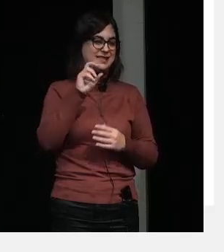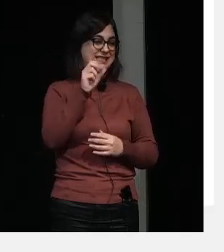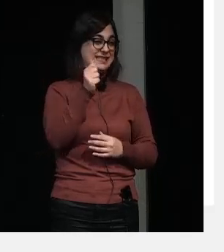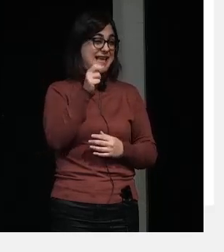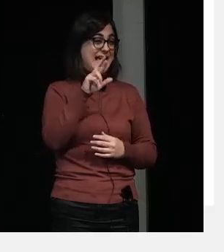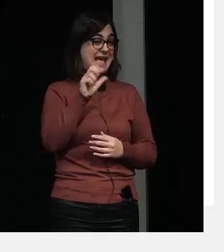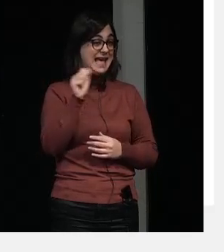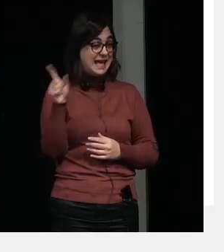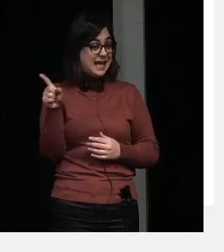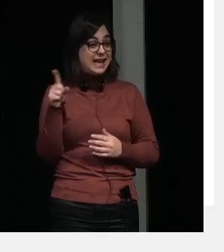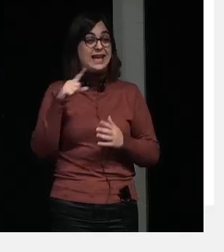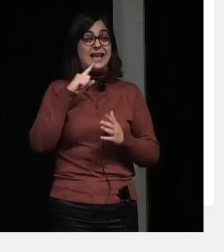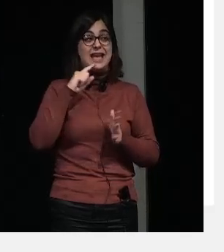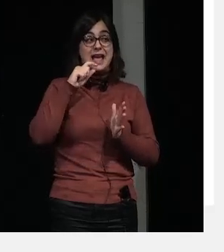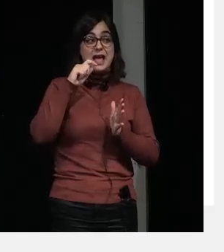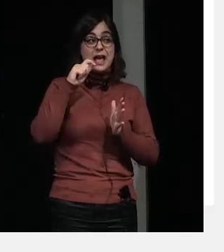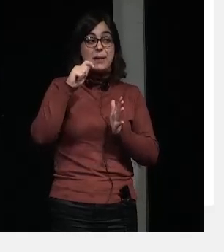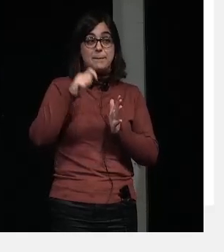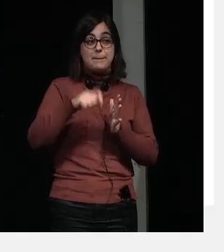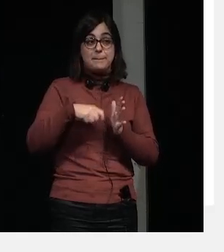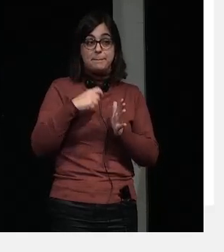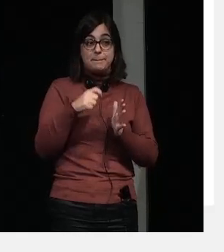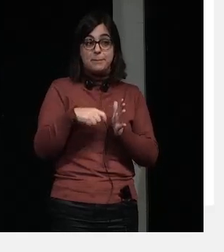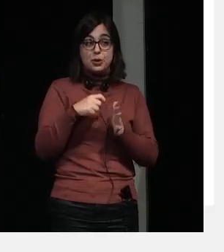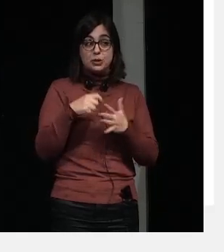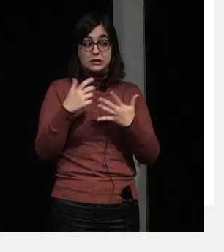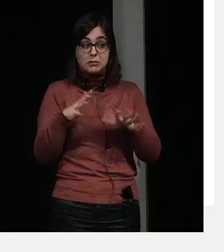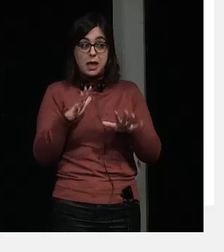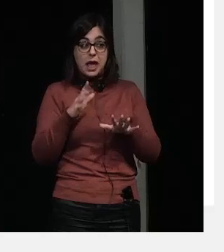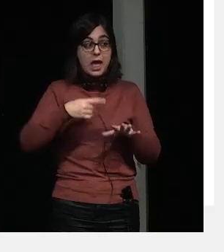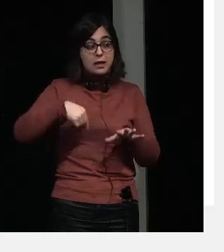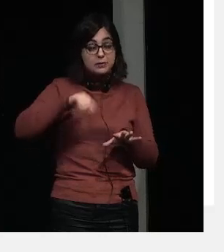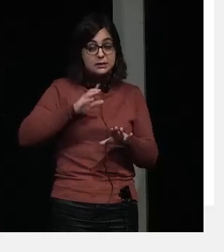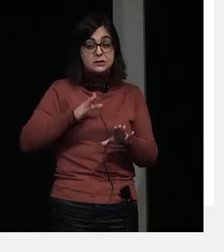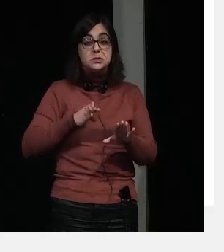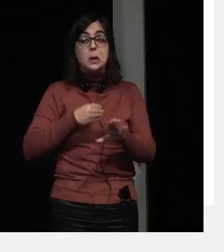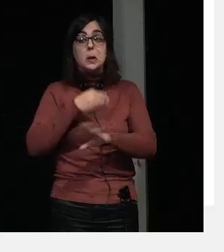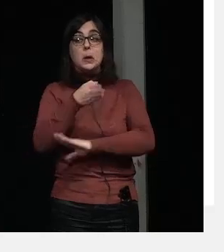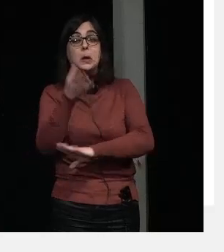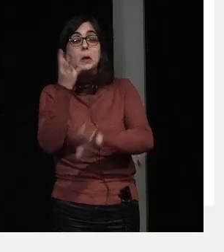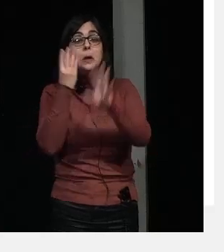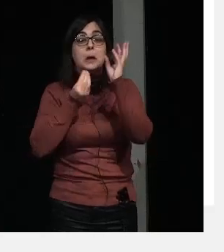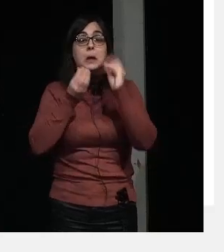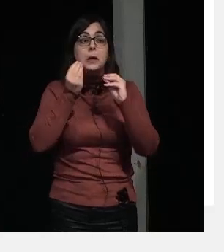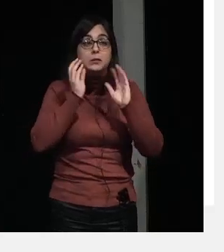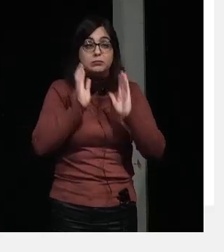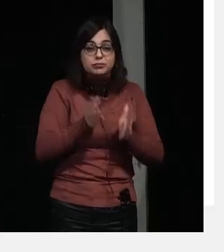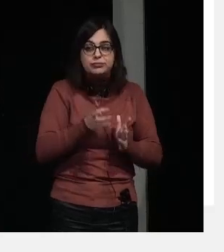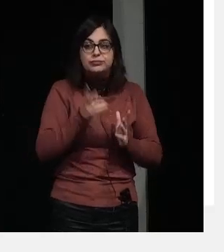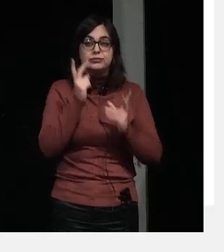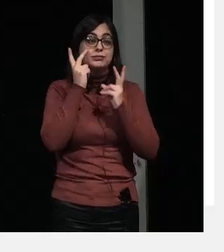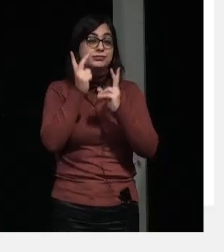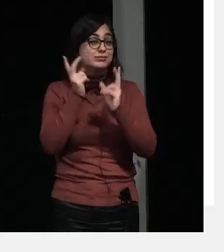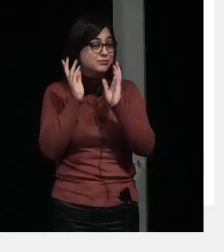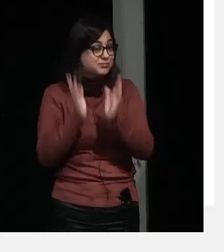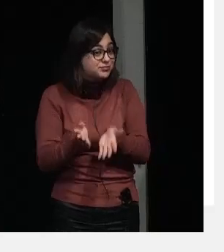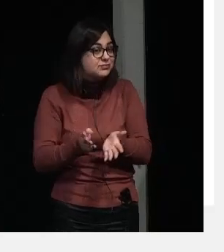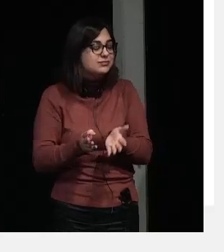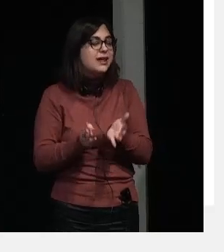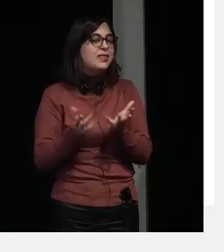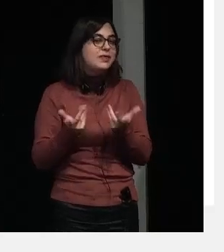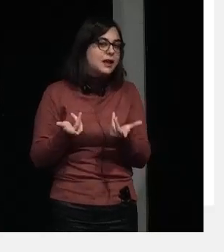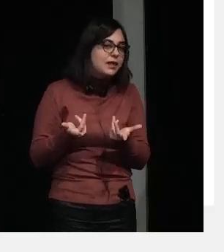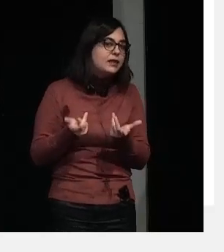μπορούμε και εμείς να το δούμε, με κάποιον τρόπο να το μάθουμε, να δούμε πώς γίνεται. Δηλαδή, τι